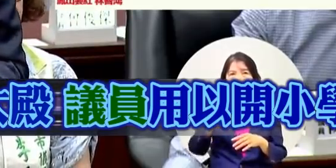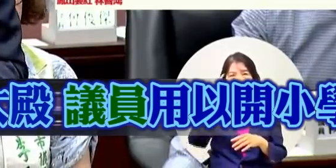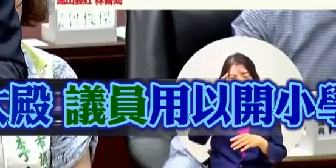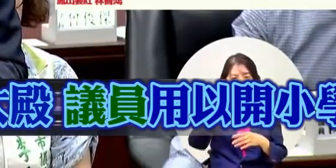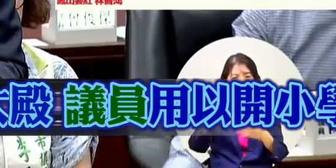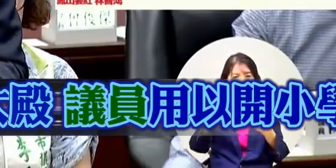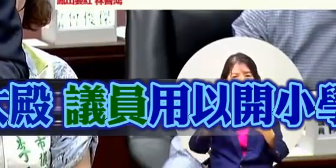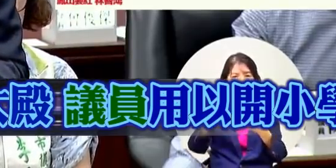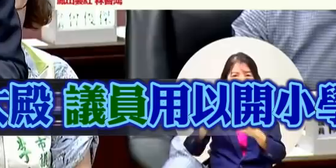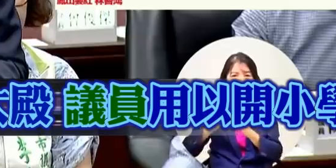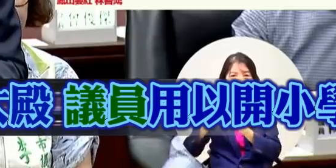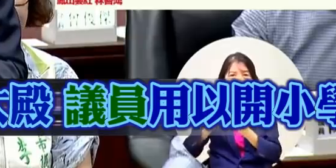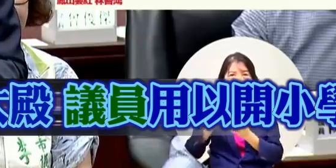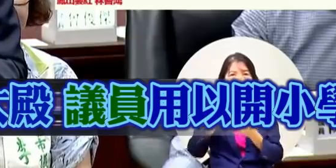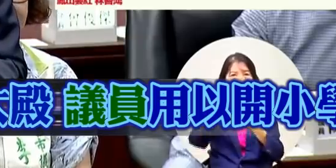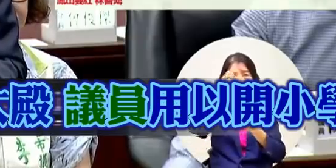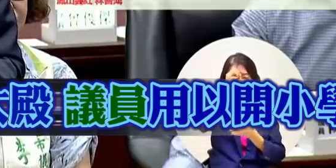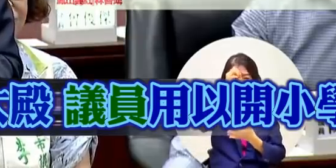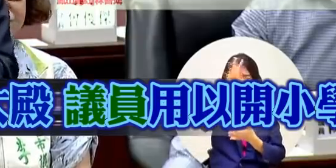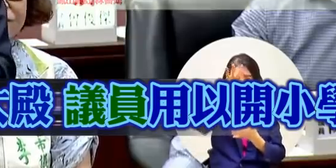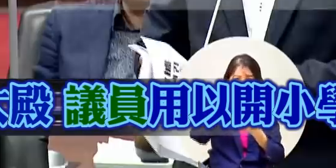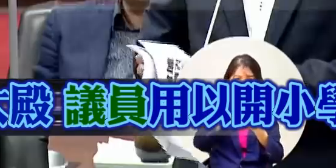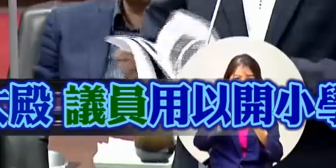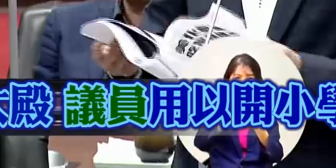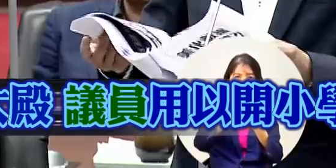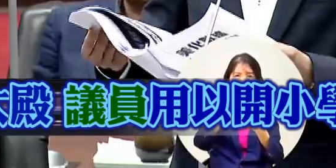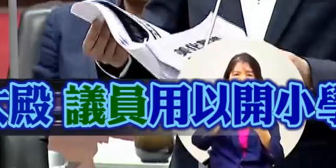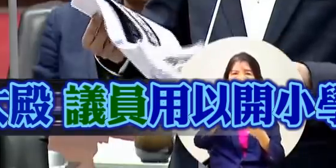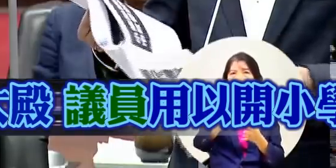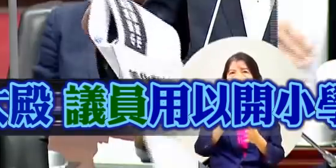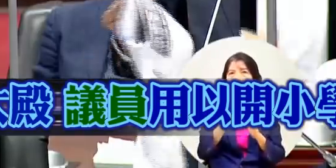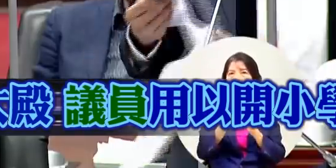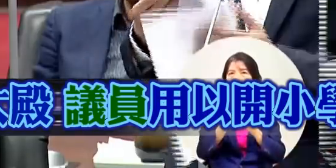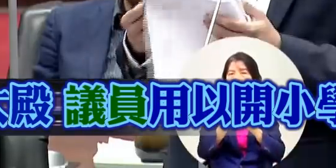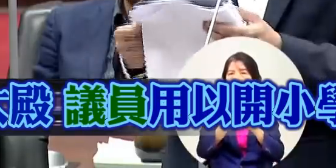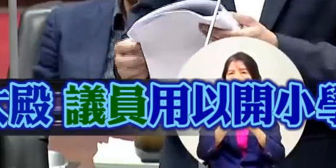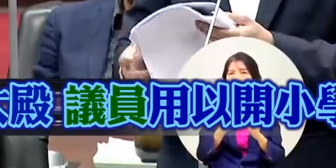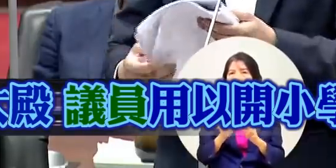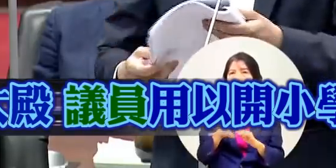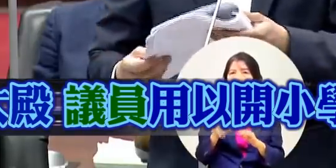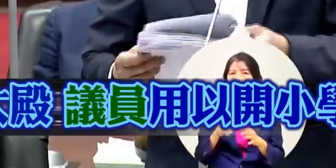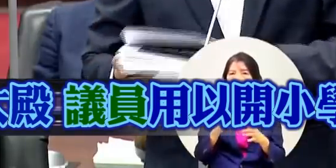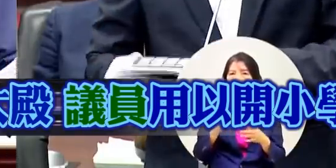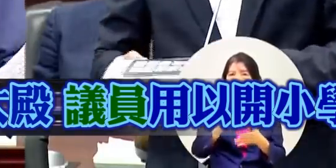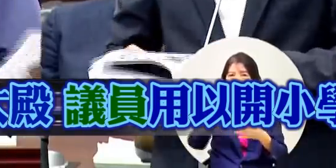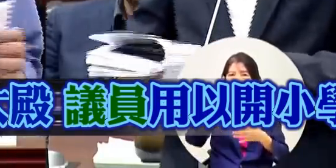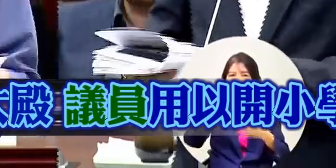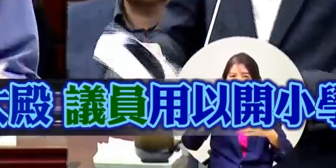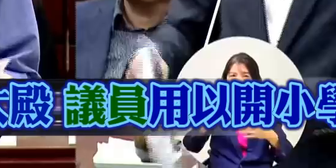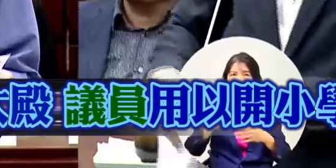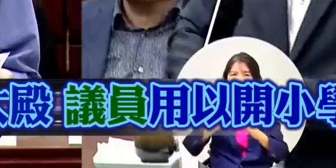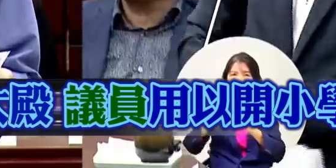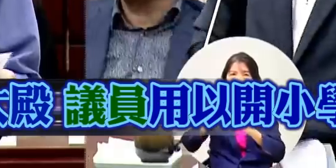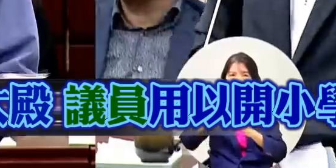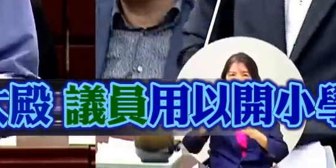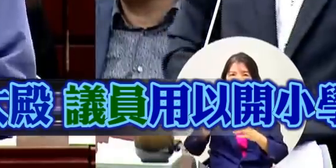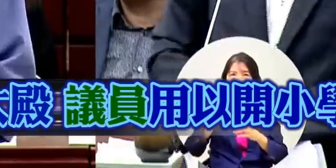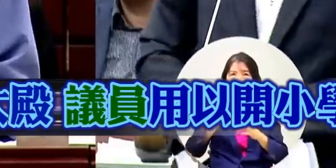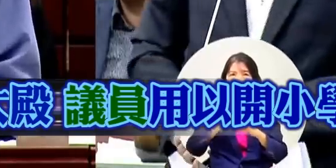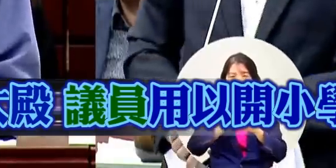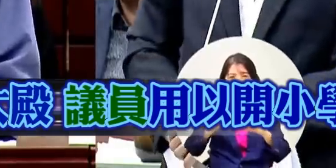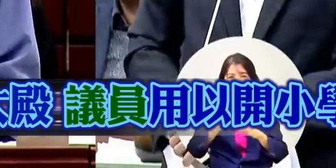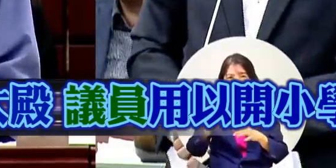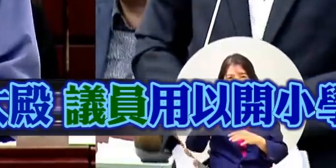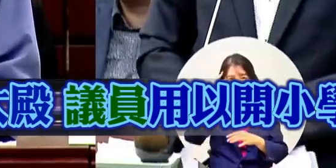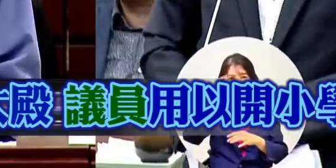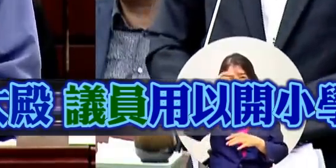理报案，是不是可以请市长回答？ 非常感谢林志宏议员，你提了一个很重要的问题，就是民众对治安的感觉，对警